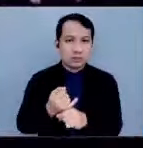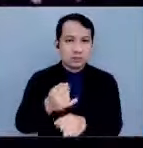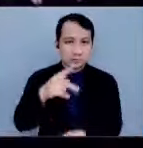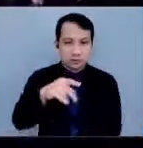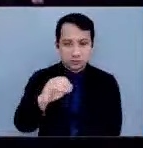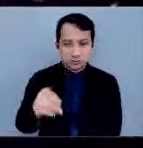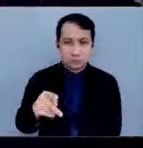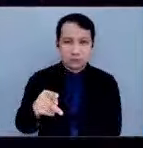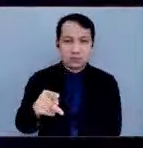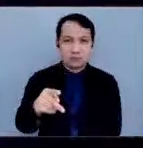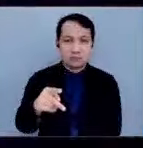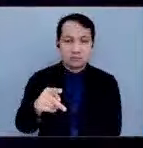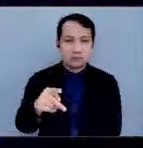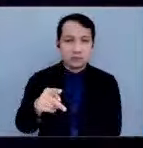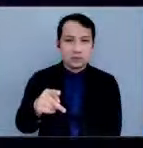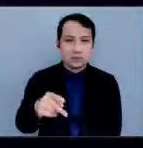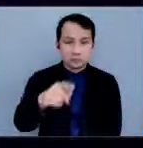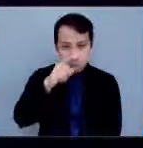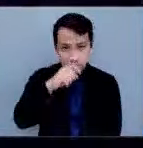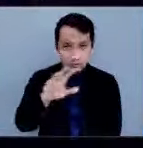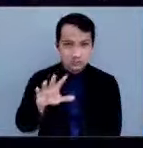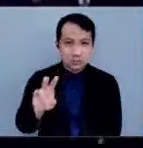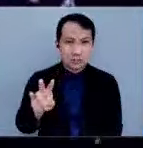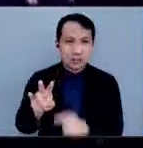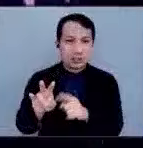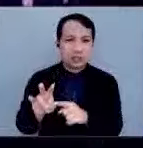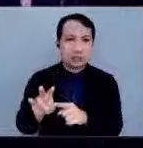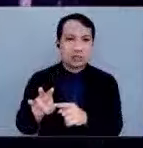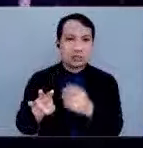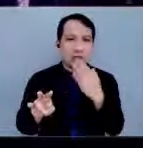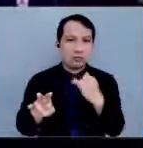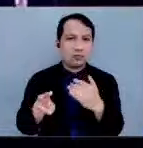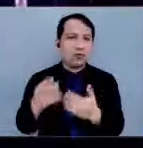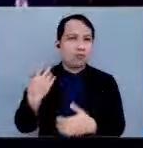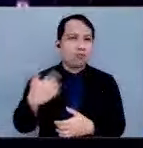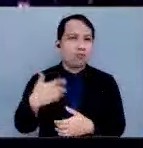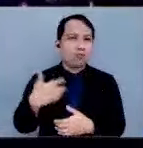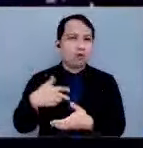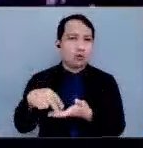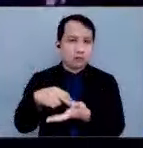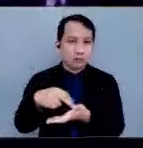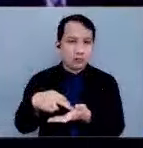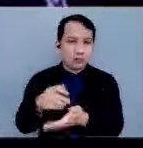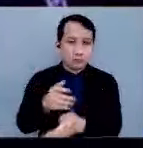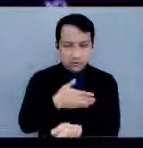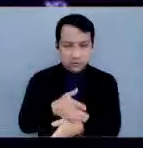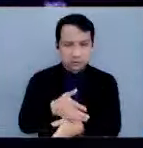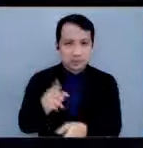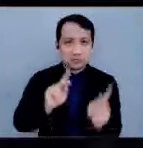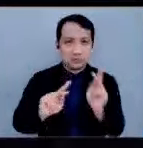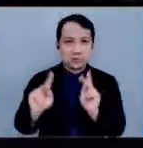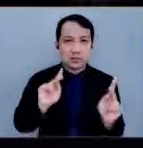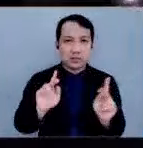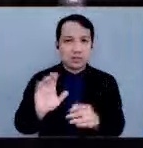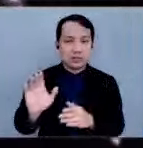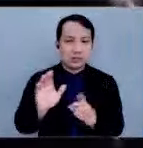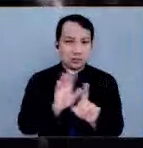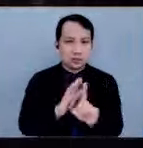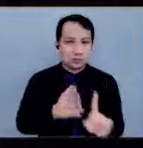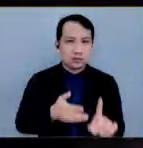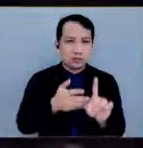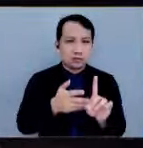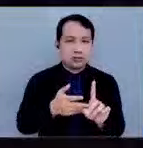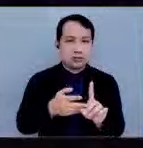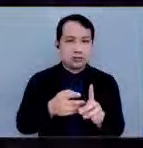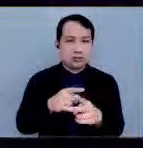superstar. Kahit 57 years old na, todo hataw pa rin si Janet sa pagpe-perform ng kanyang hit song sa